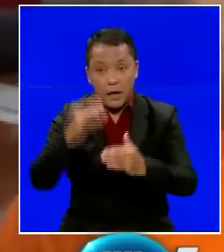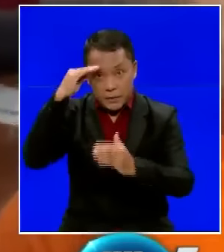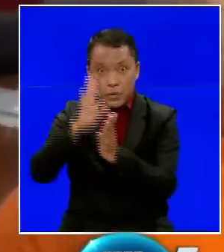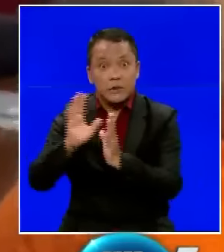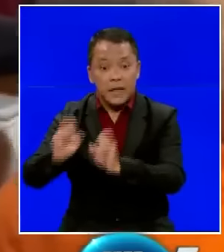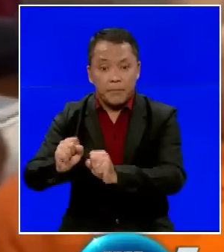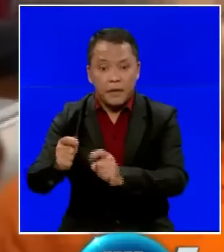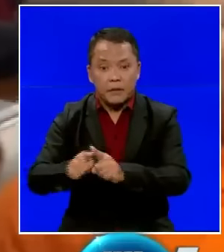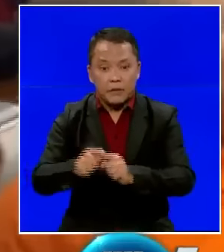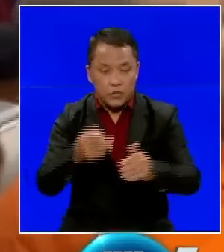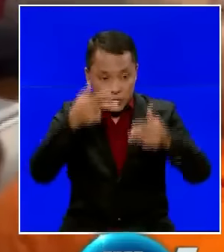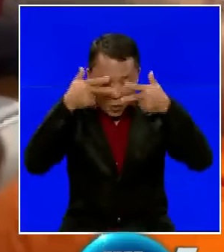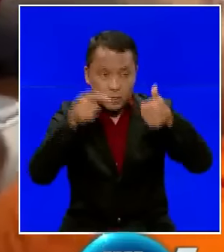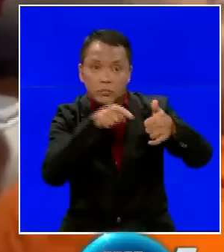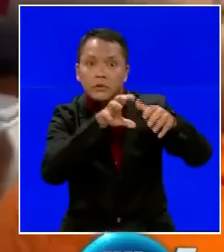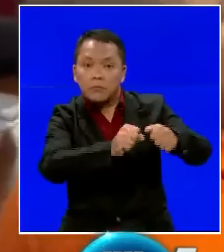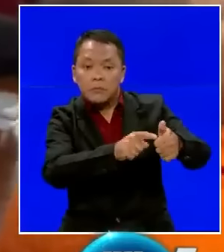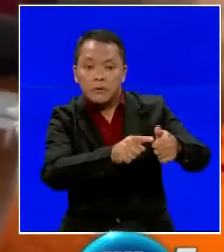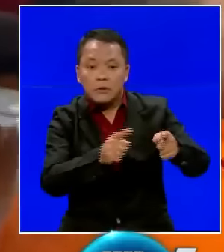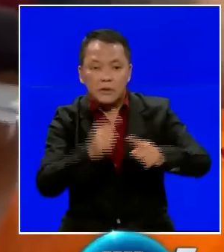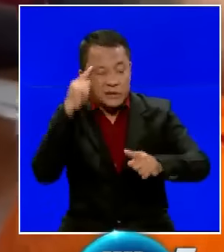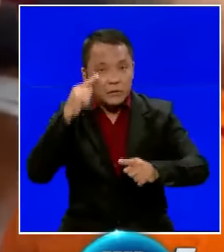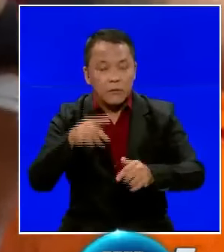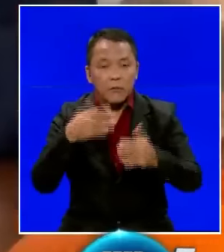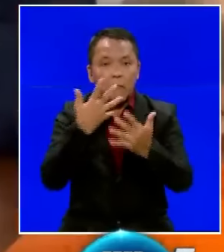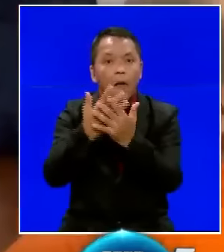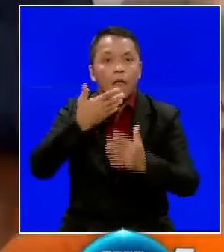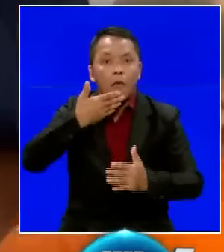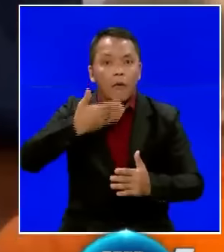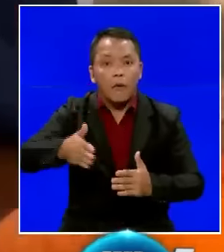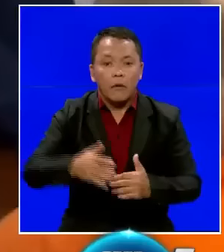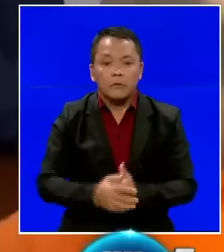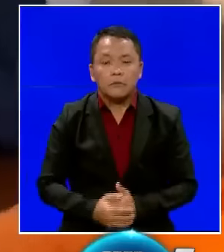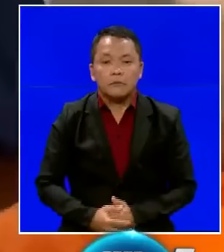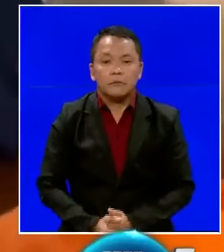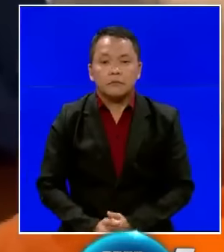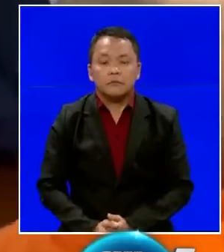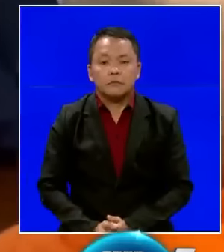าศบอกว่านี่คนร้ายไม่ดูผมตัดสินตลอดชีวิตคดีนี ้วันอังคาร